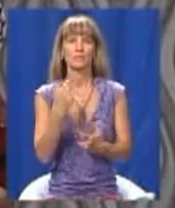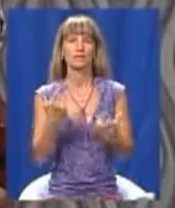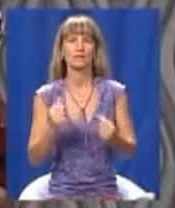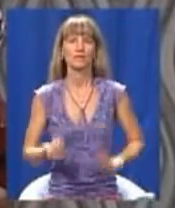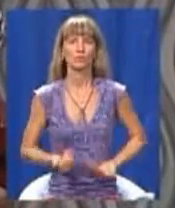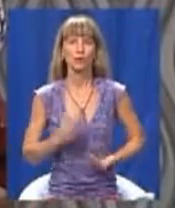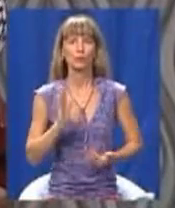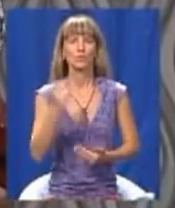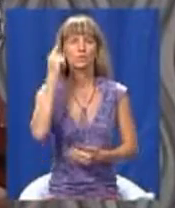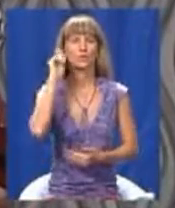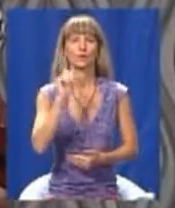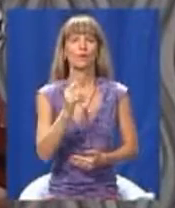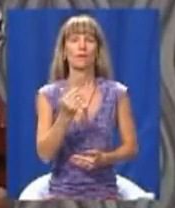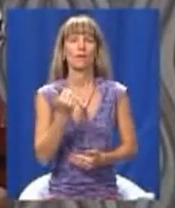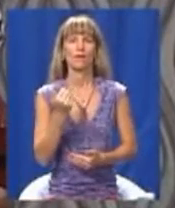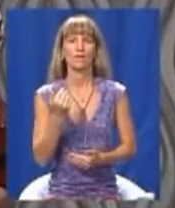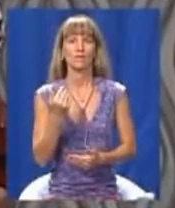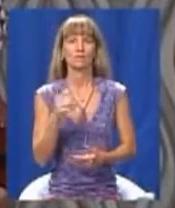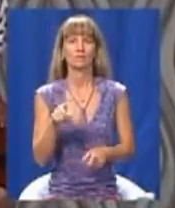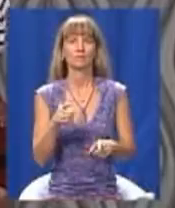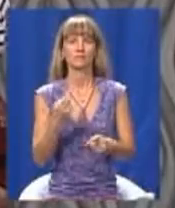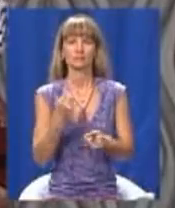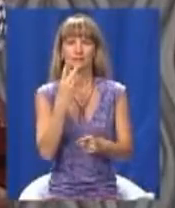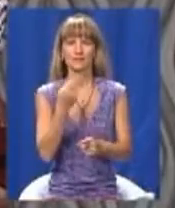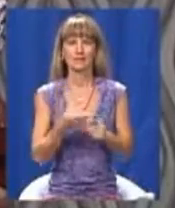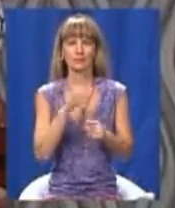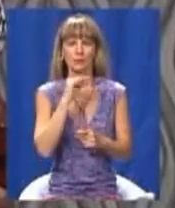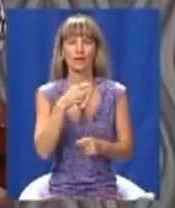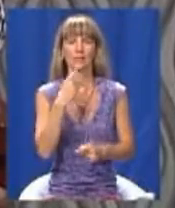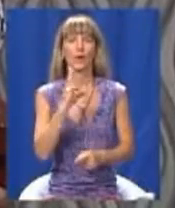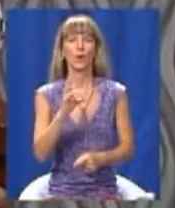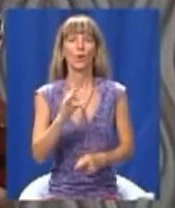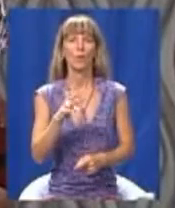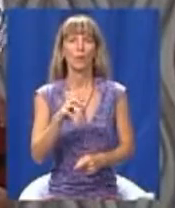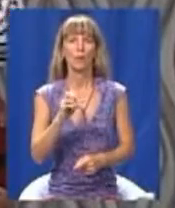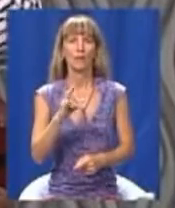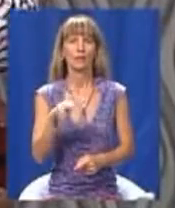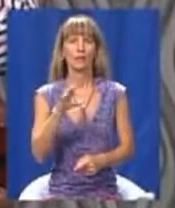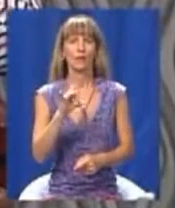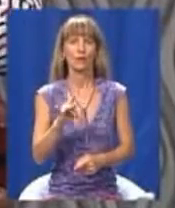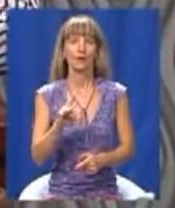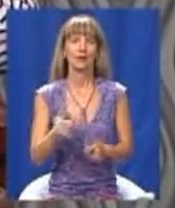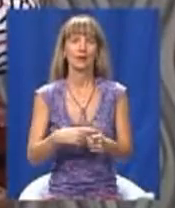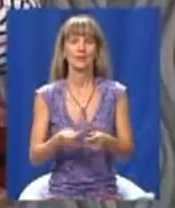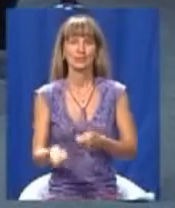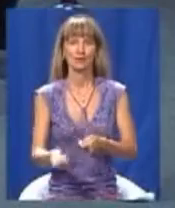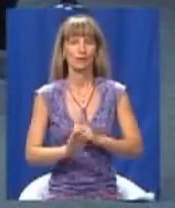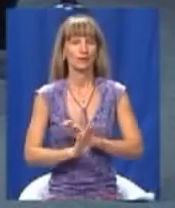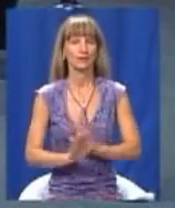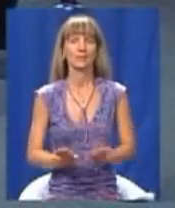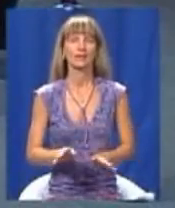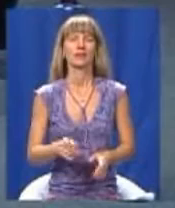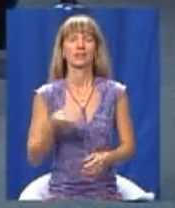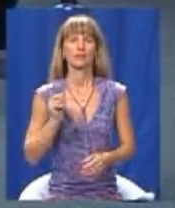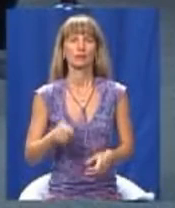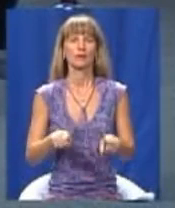вживу і будете знати, що бачите цього песика, то кажіть одразу «Командор», а не «Швабра» якась чи щось тому подібне. Насправді, отак